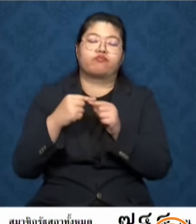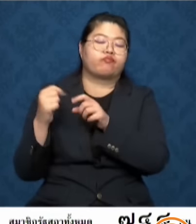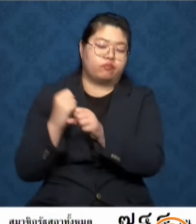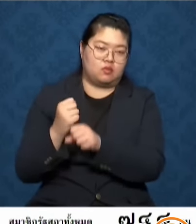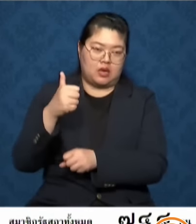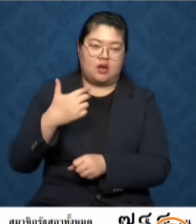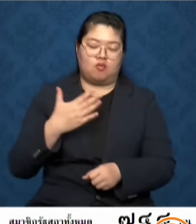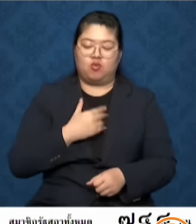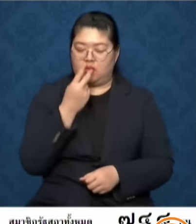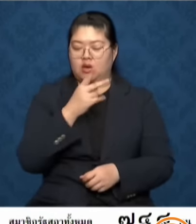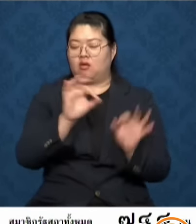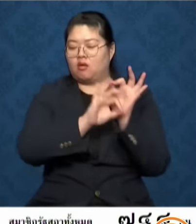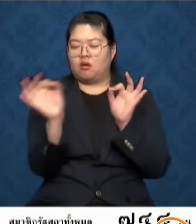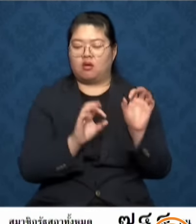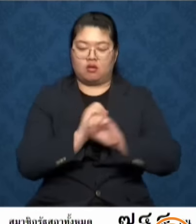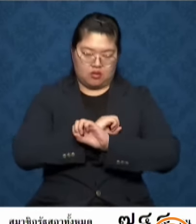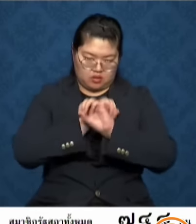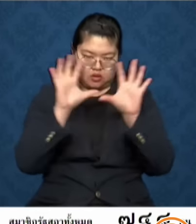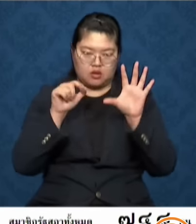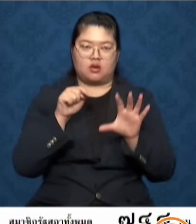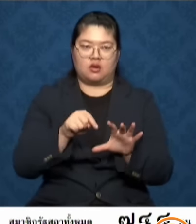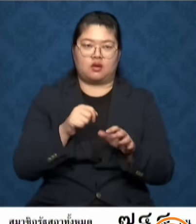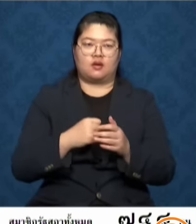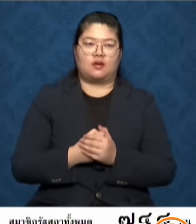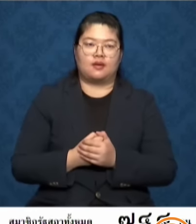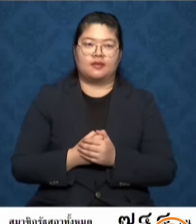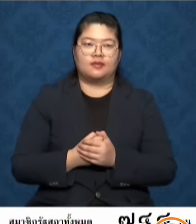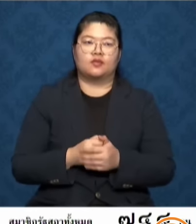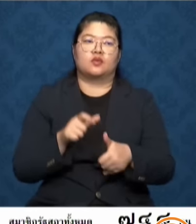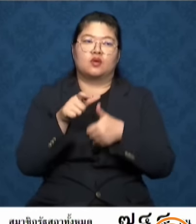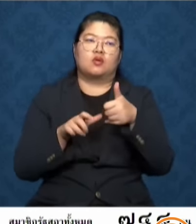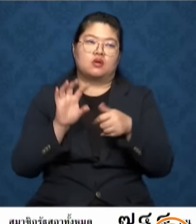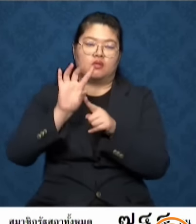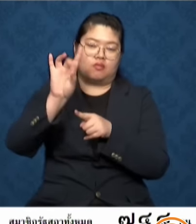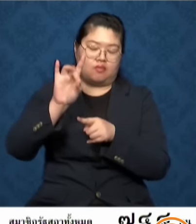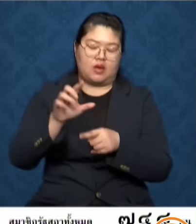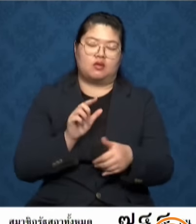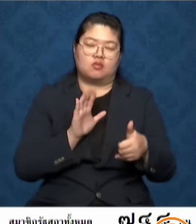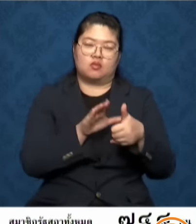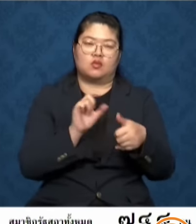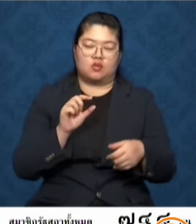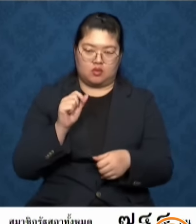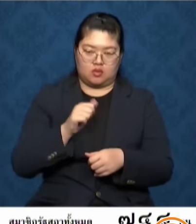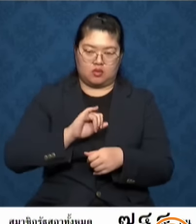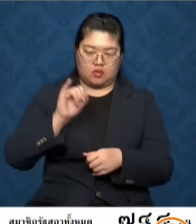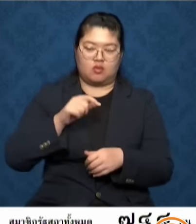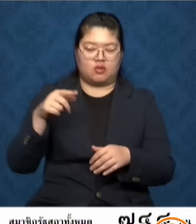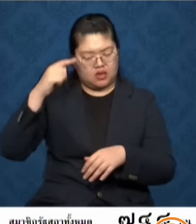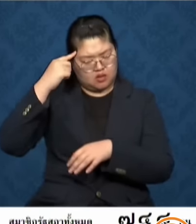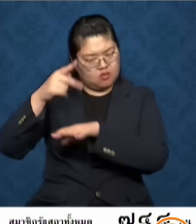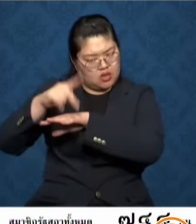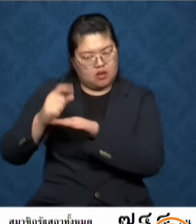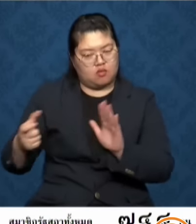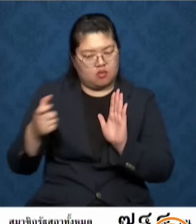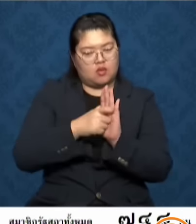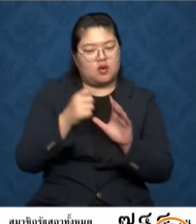ดันนี้ผมยอมรวชัดว่ถายึดตามคำวิชัย หความเหนสวนตขท่ปัจงศักรทประทานก็อาจเชงบจุรางดกลาวไมได้ จน